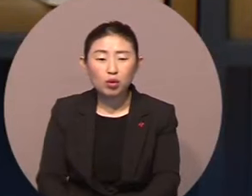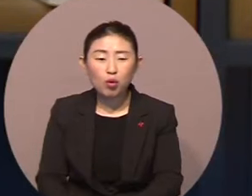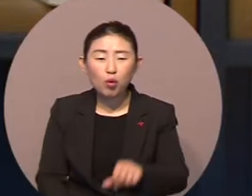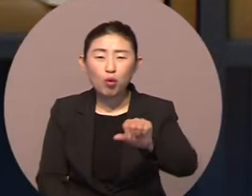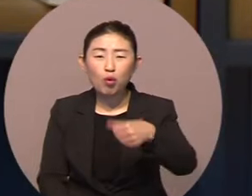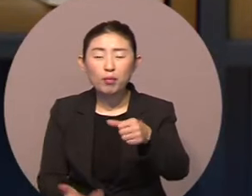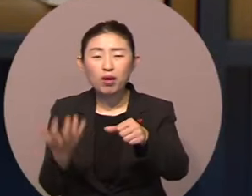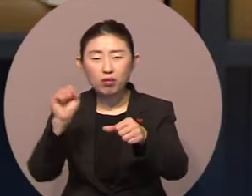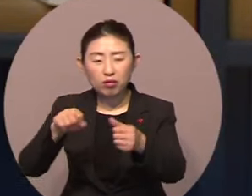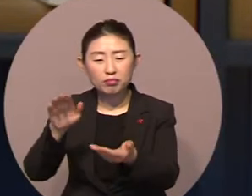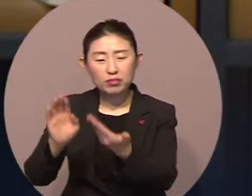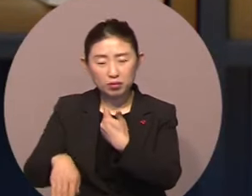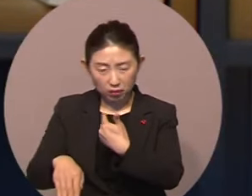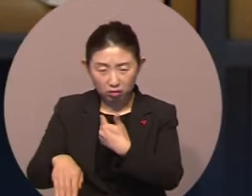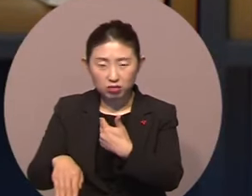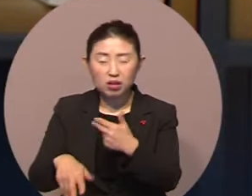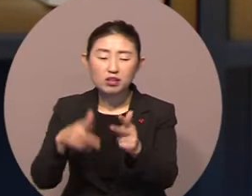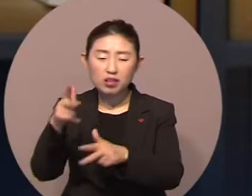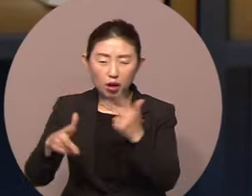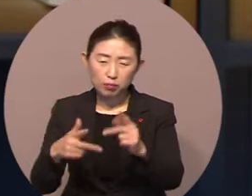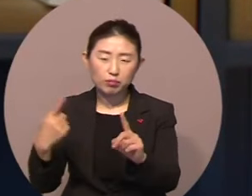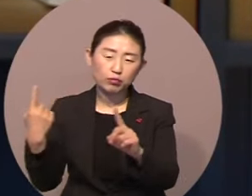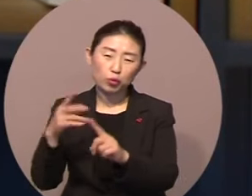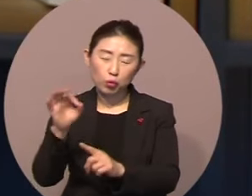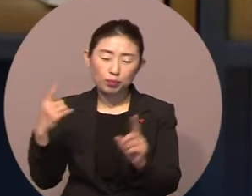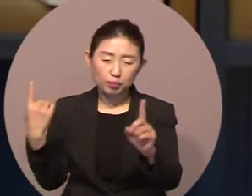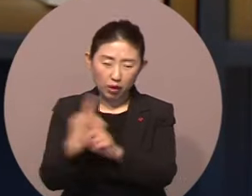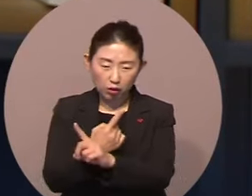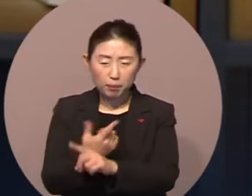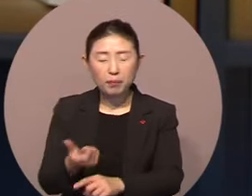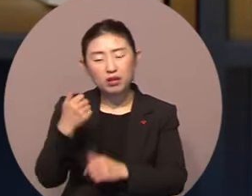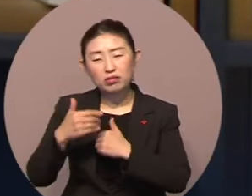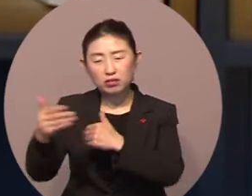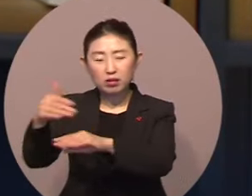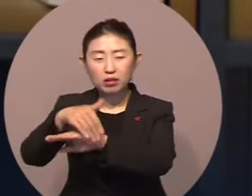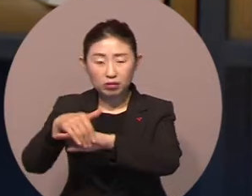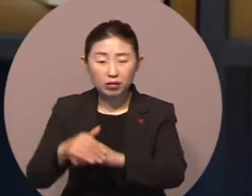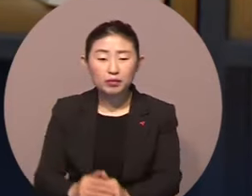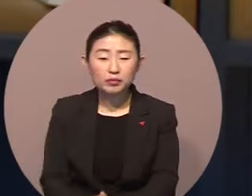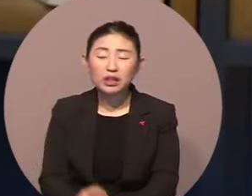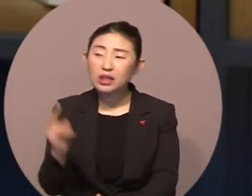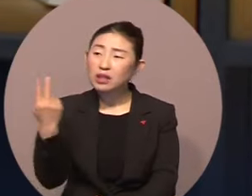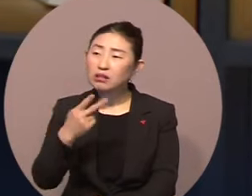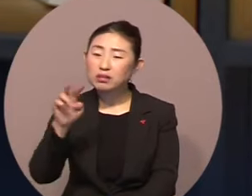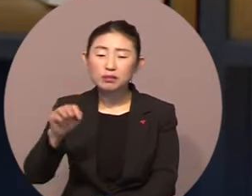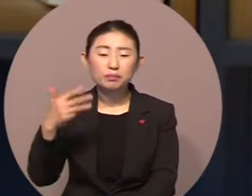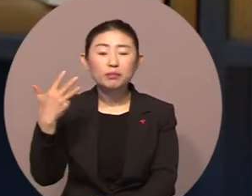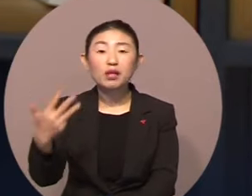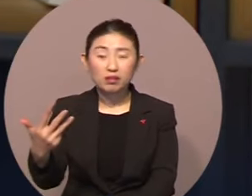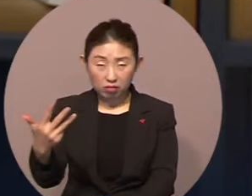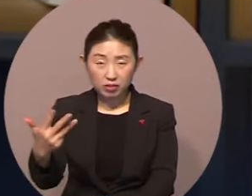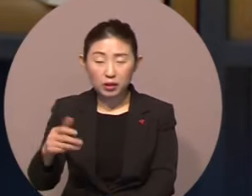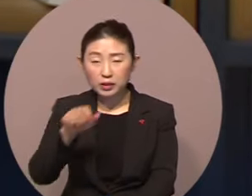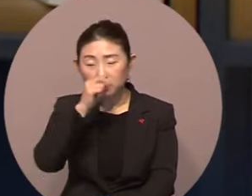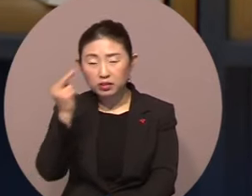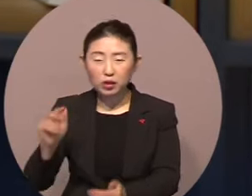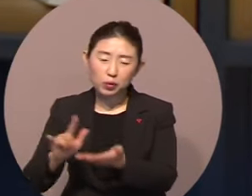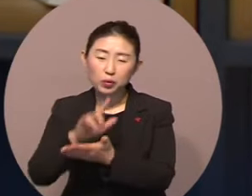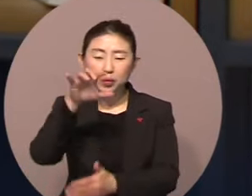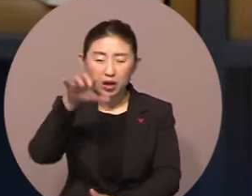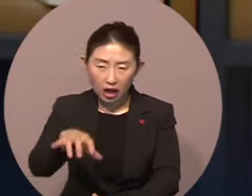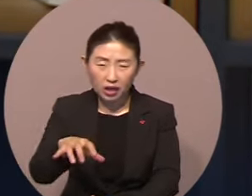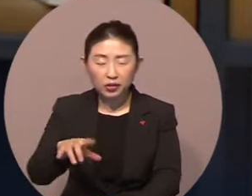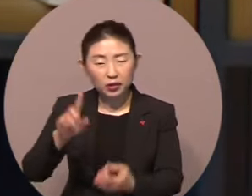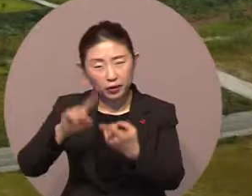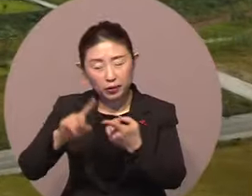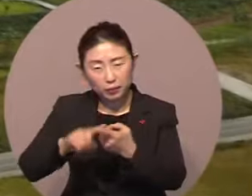조정을 통해 조속히 추진하겠다는 입장입니다. 당초 계획한 2028년도 서산공항 개항에는